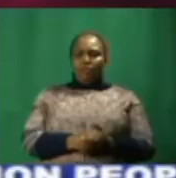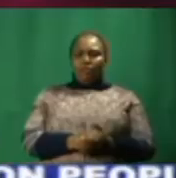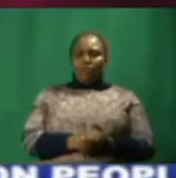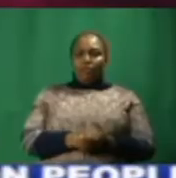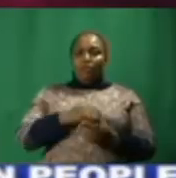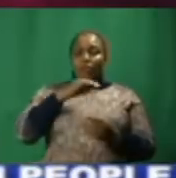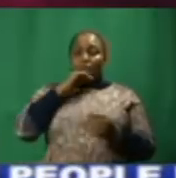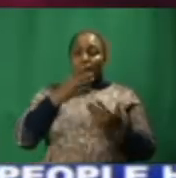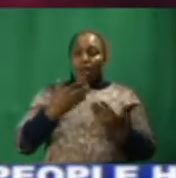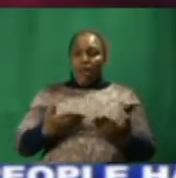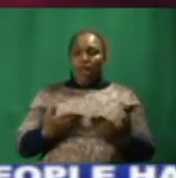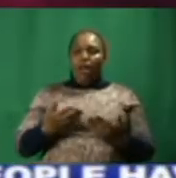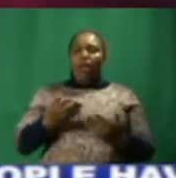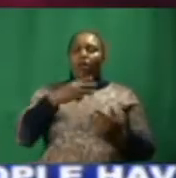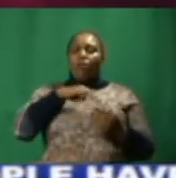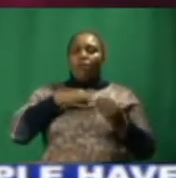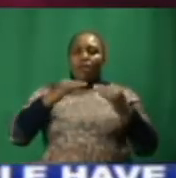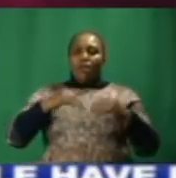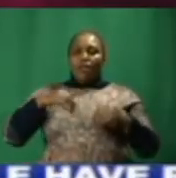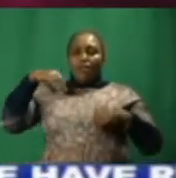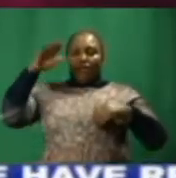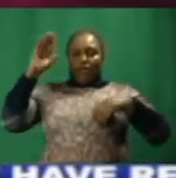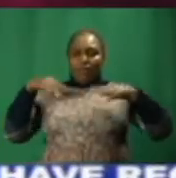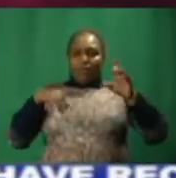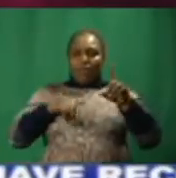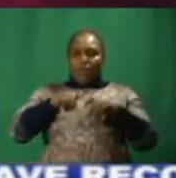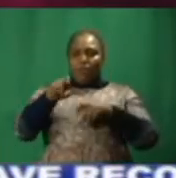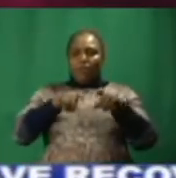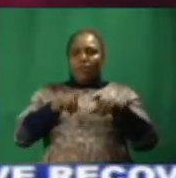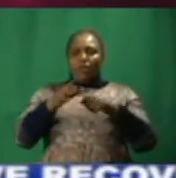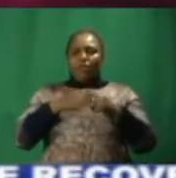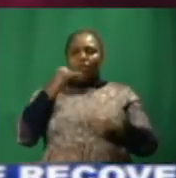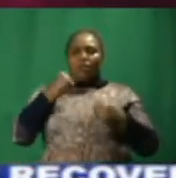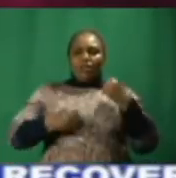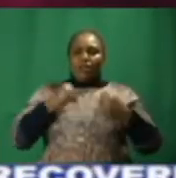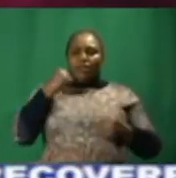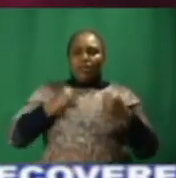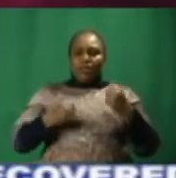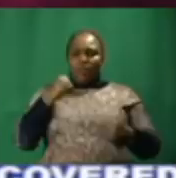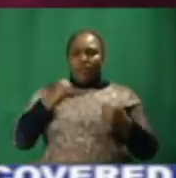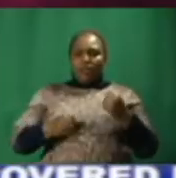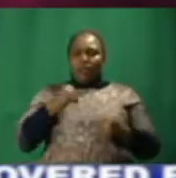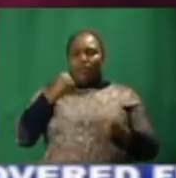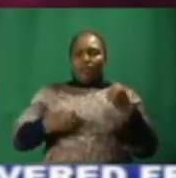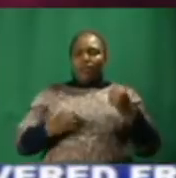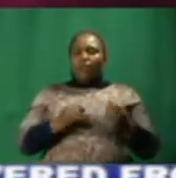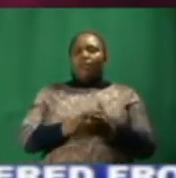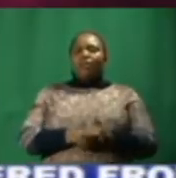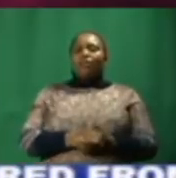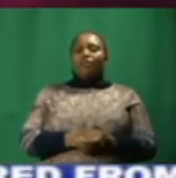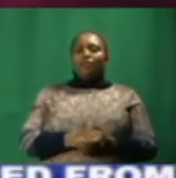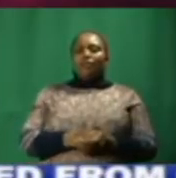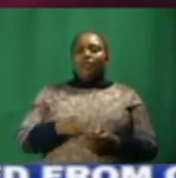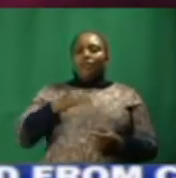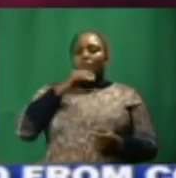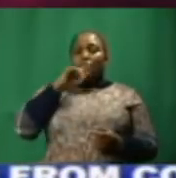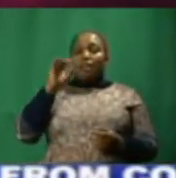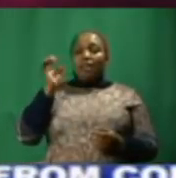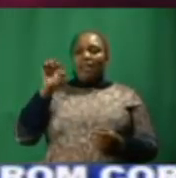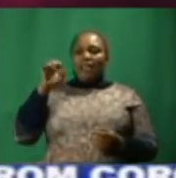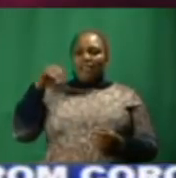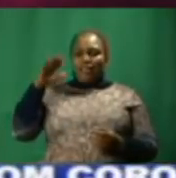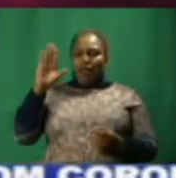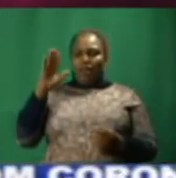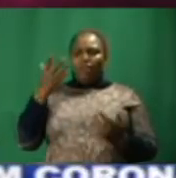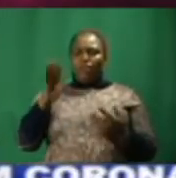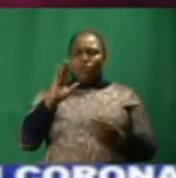Kulesikhasanyalo sitawubuka leti qhamuka ngaphandle. Umcuthulano matubane lwatiwa kakhulu ngele Great North Run la 7 laseNgilandi sewuvele